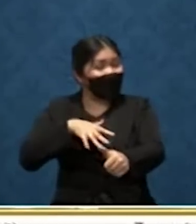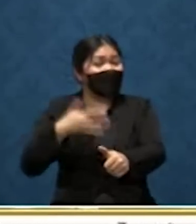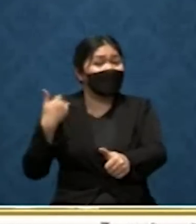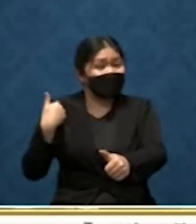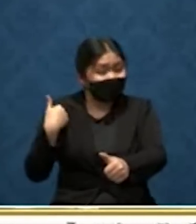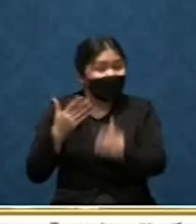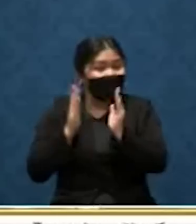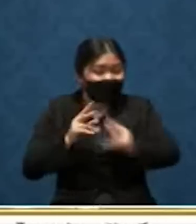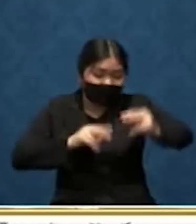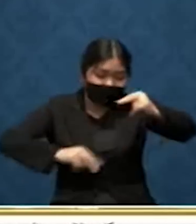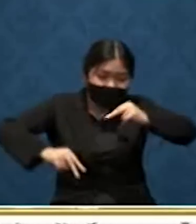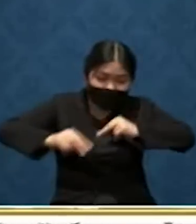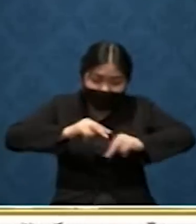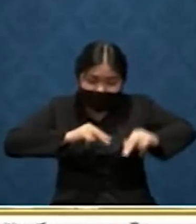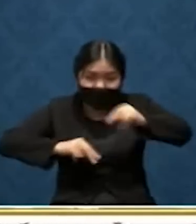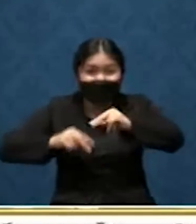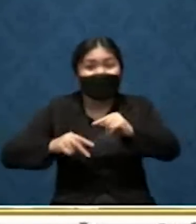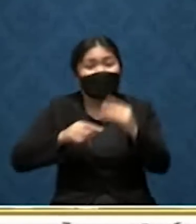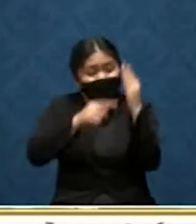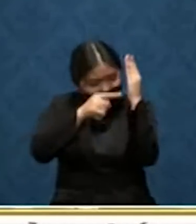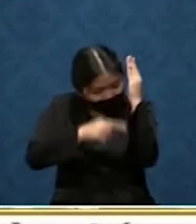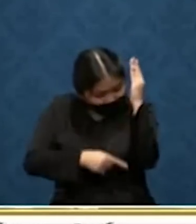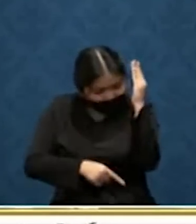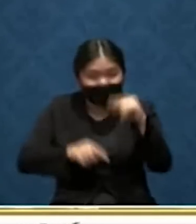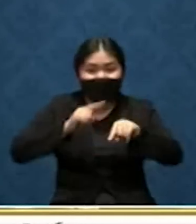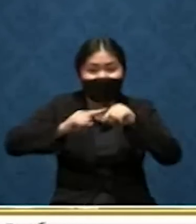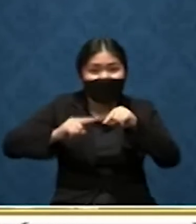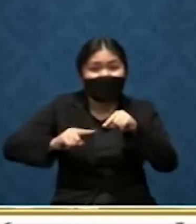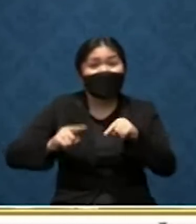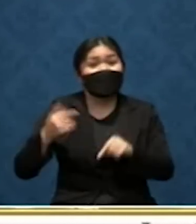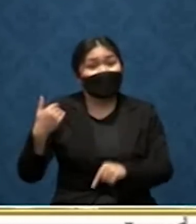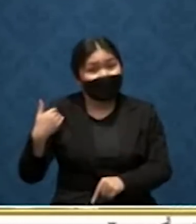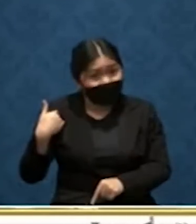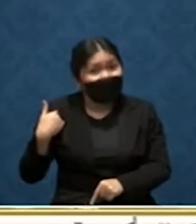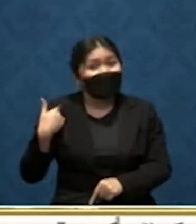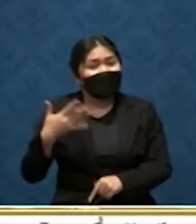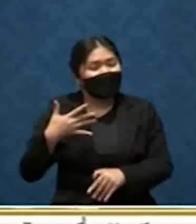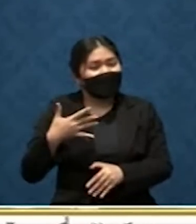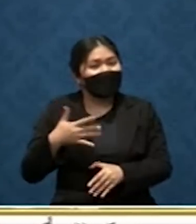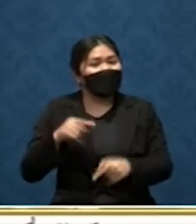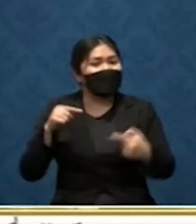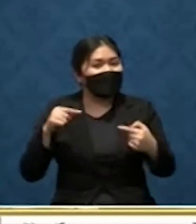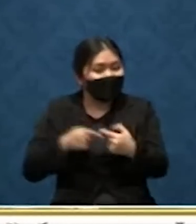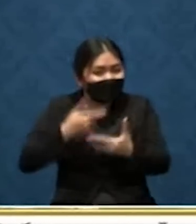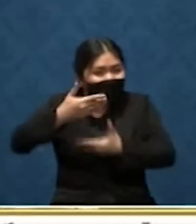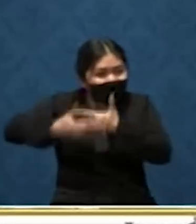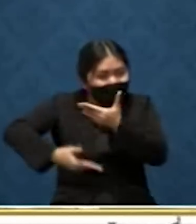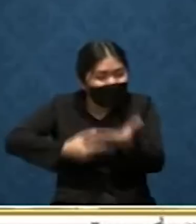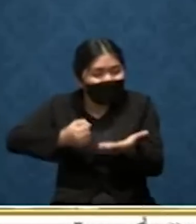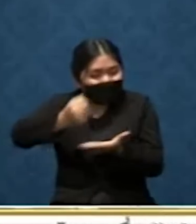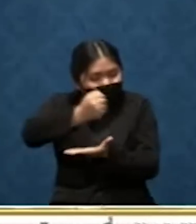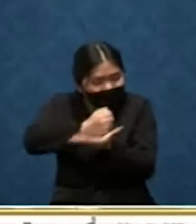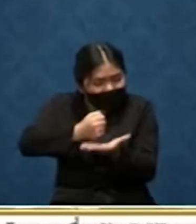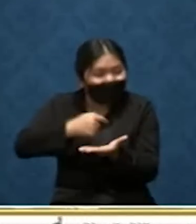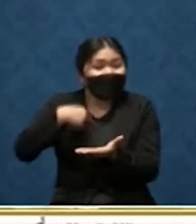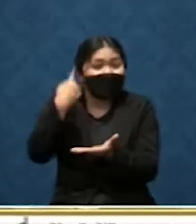ลคอยดูแลชายแนมากมายมีหรอ จะไม่รู้ว่าเคาบวนการค้ายาเสปติดีใครเกี่วของบ้าง